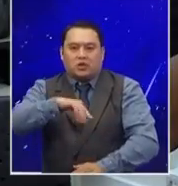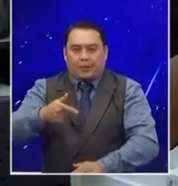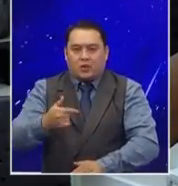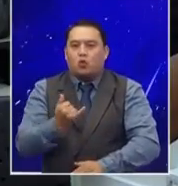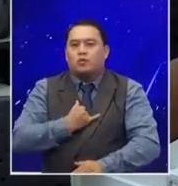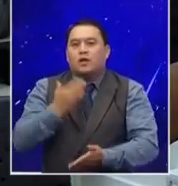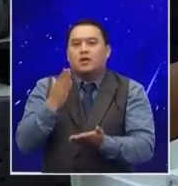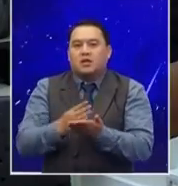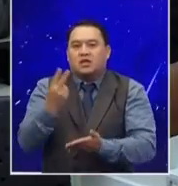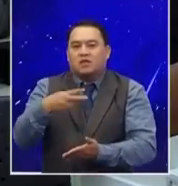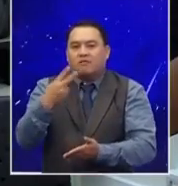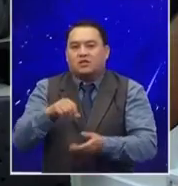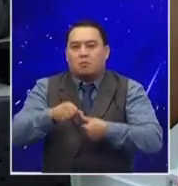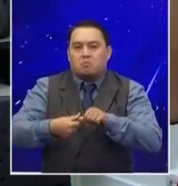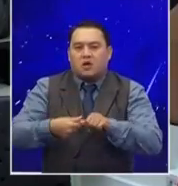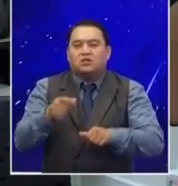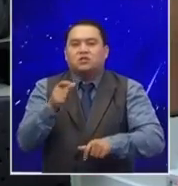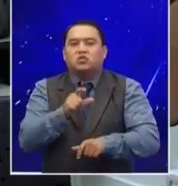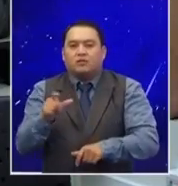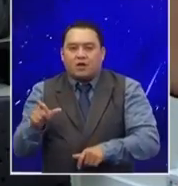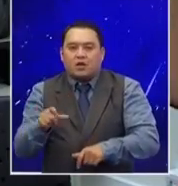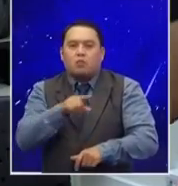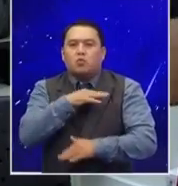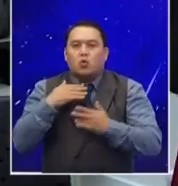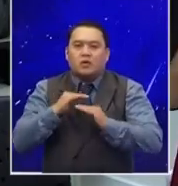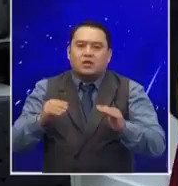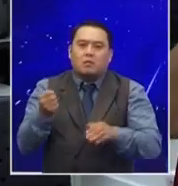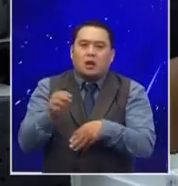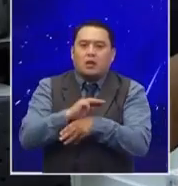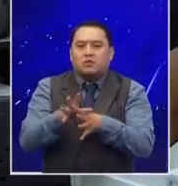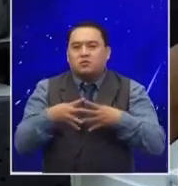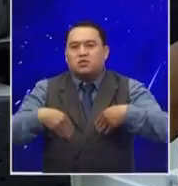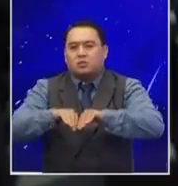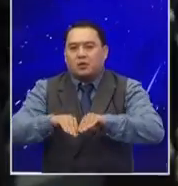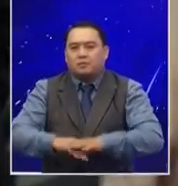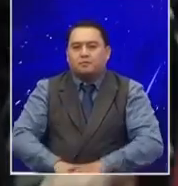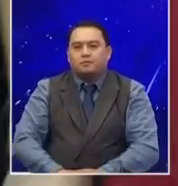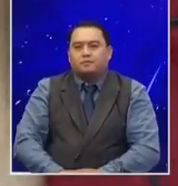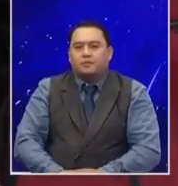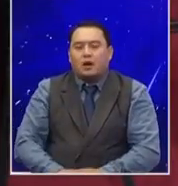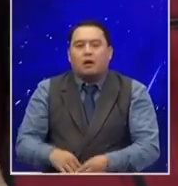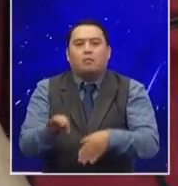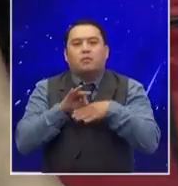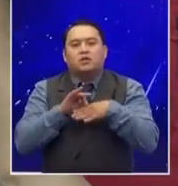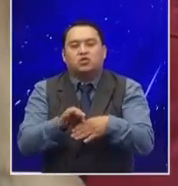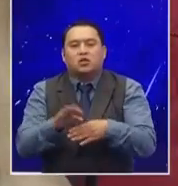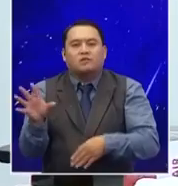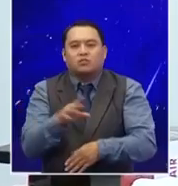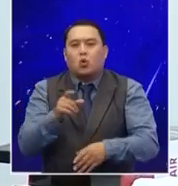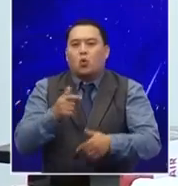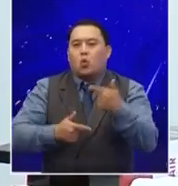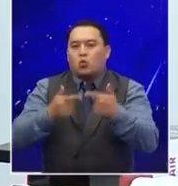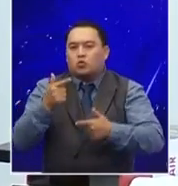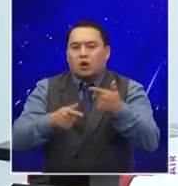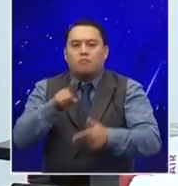Сейчас у меня уже около 20 постоянных клиентов. В основном это многодетные и малообеспеченные семьи. На протяжении полугода конкурсантам